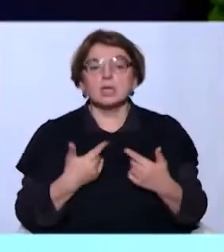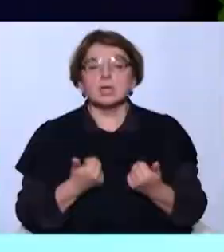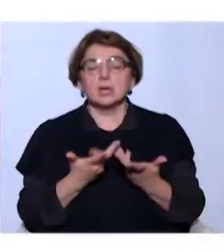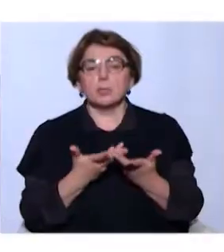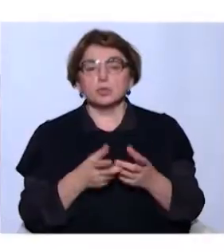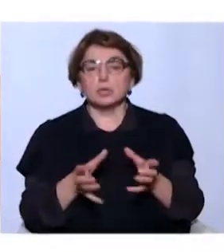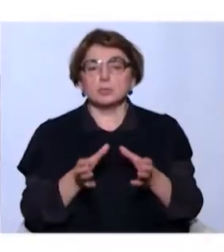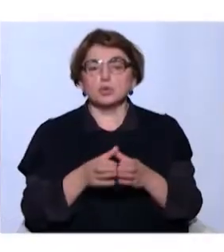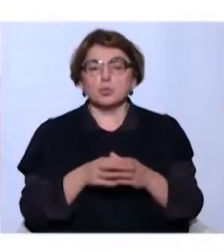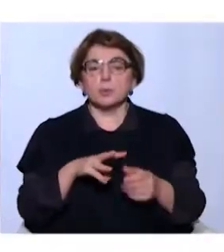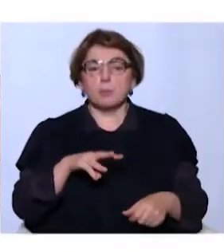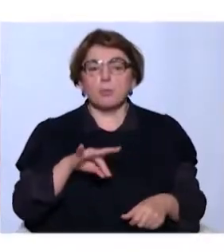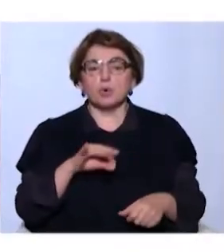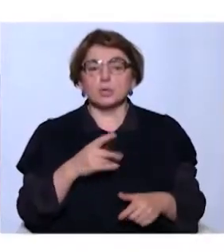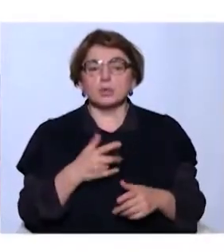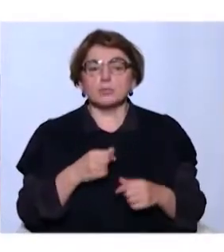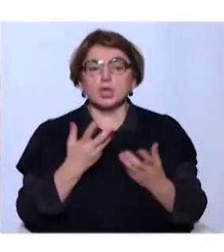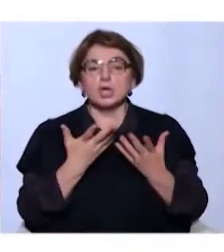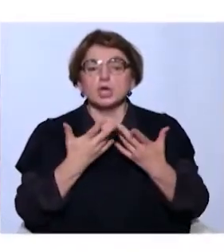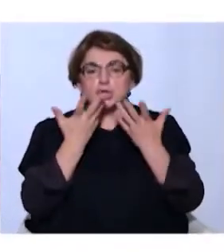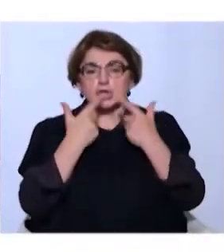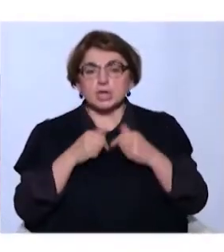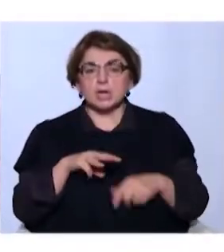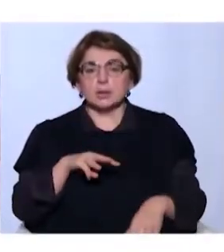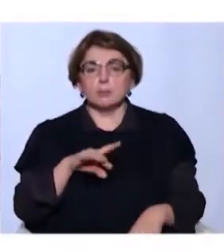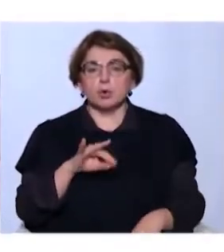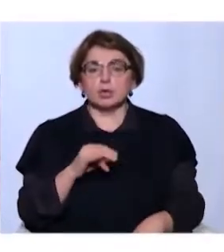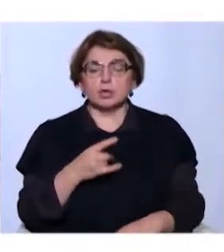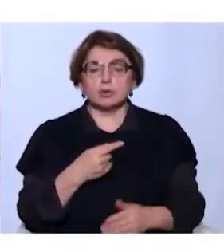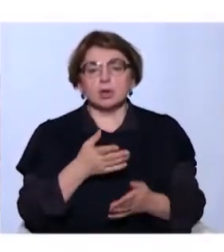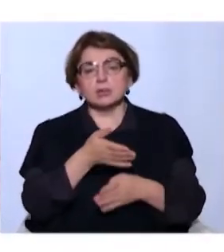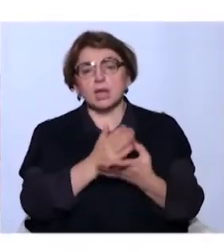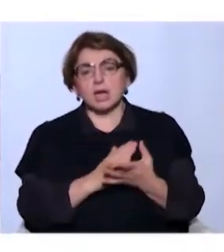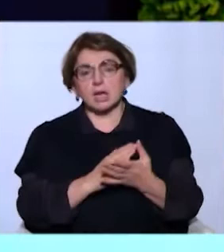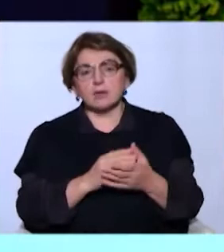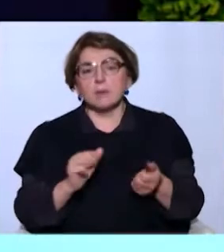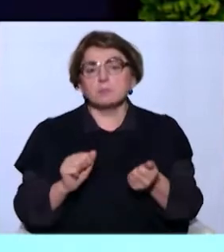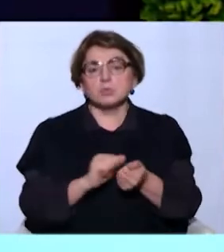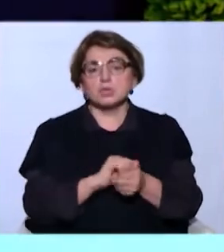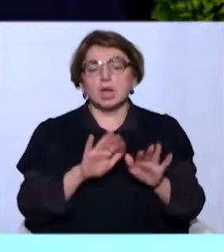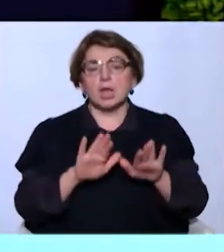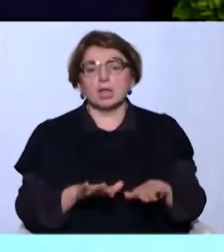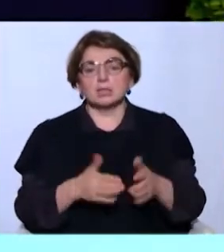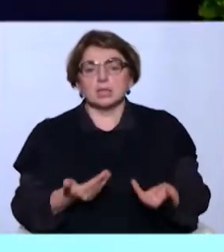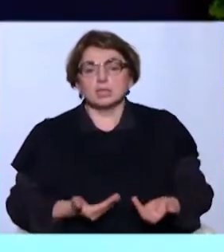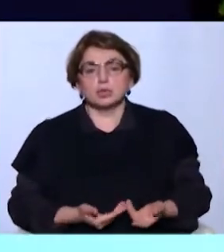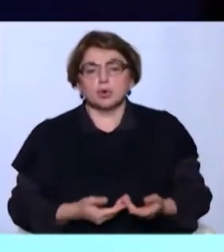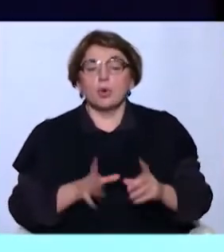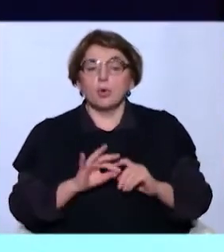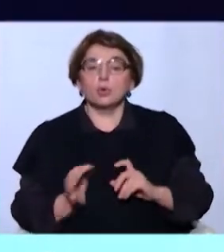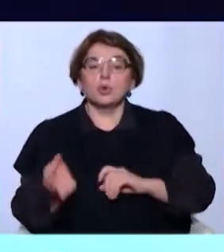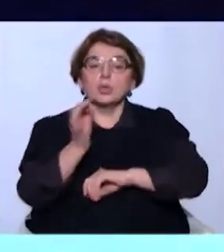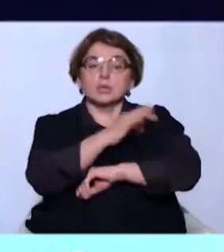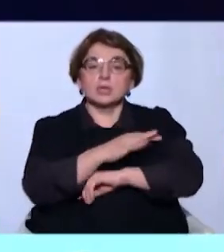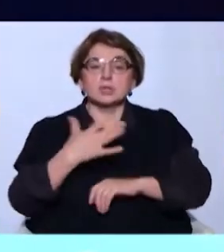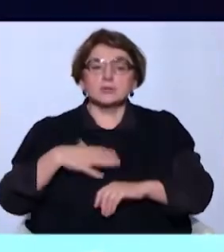სახეობა არსებობს. აღმოსავლეთ საქართველოში არის ჭრელი მორიელი, რომელიც უფრო ნახევარუდაბნო მშრალ ადგილებში ბინადრობს, ხოლო დასავლეთ საქართველოში